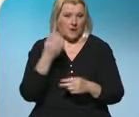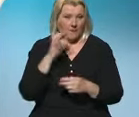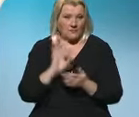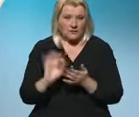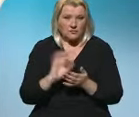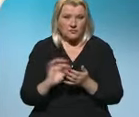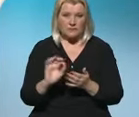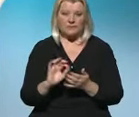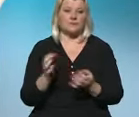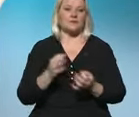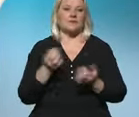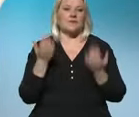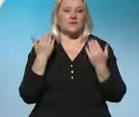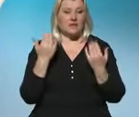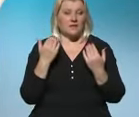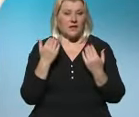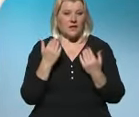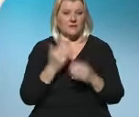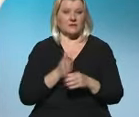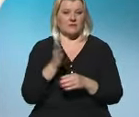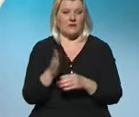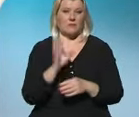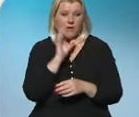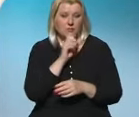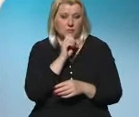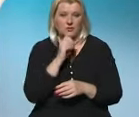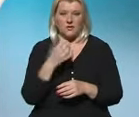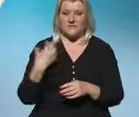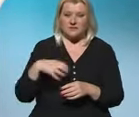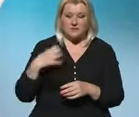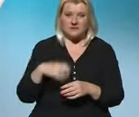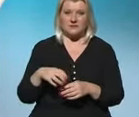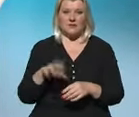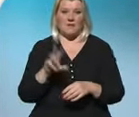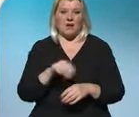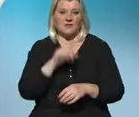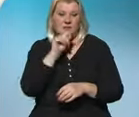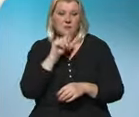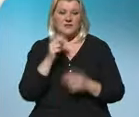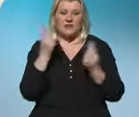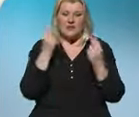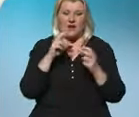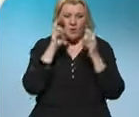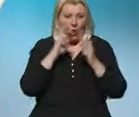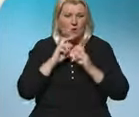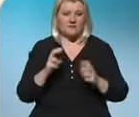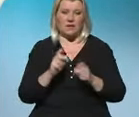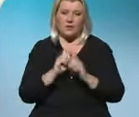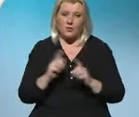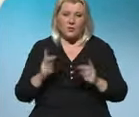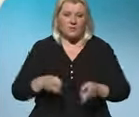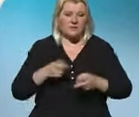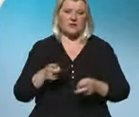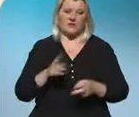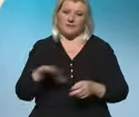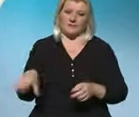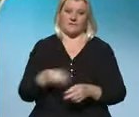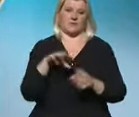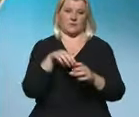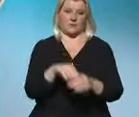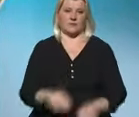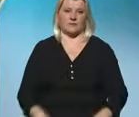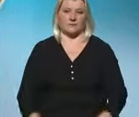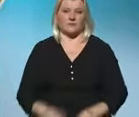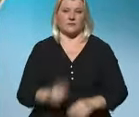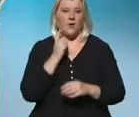o víkendových návštěvách babičky na vsi, v domku se psem a kočkami, králíky, slepicemi a kozou, to je pro ně ráj. A Honza děti